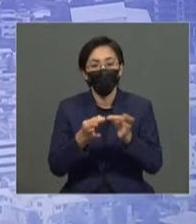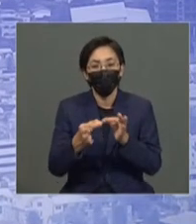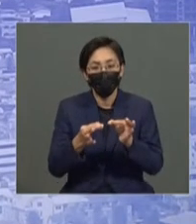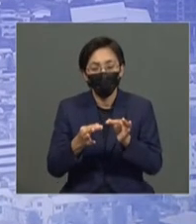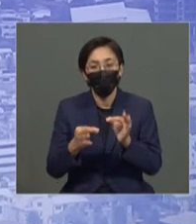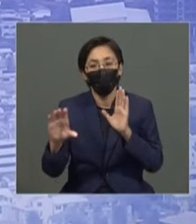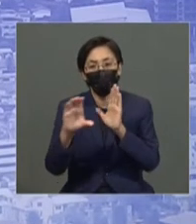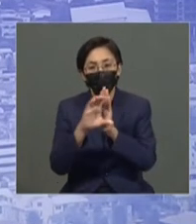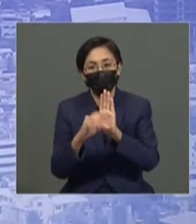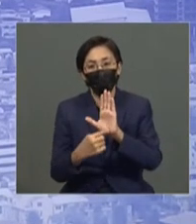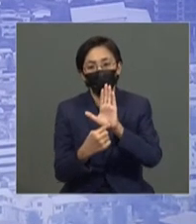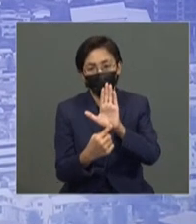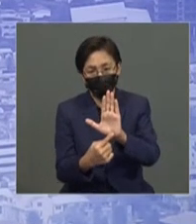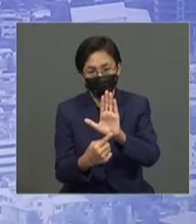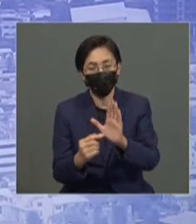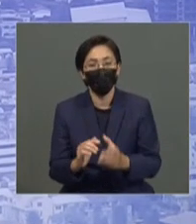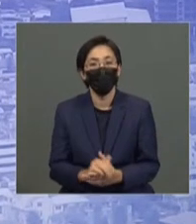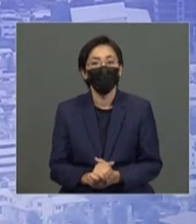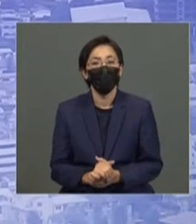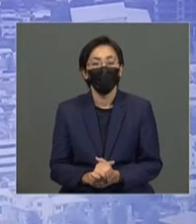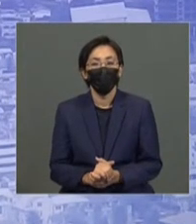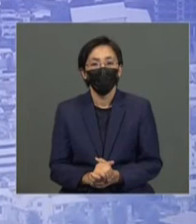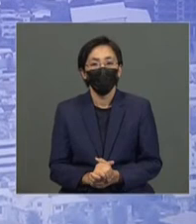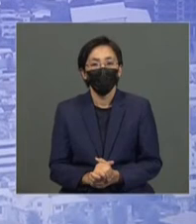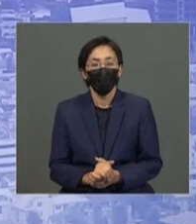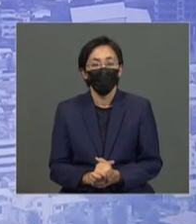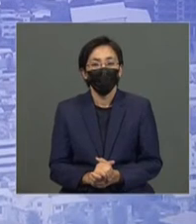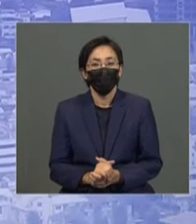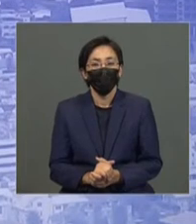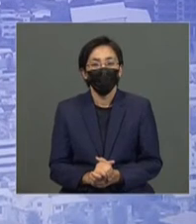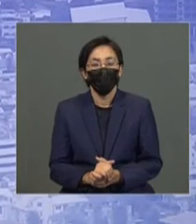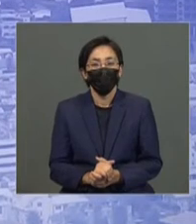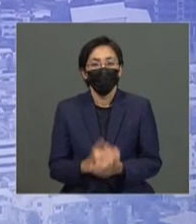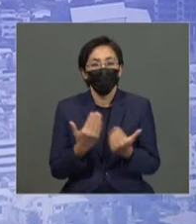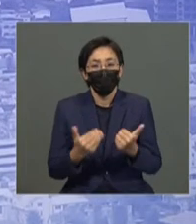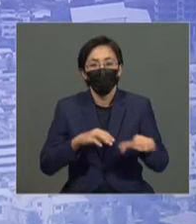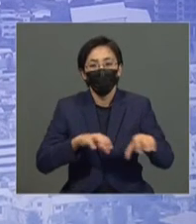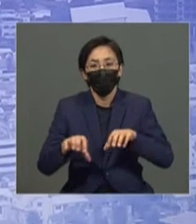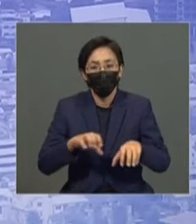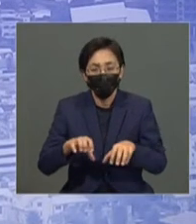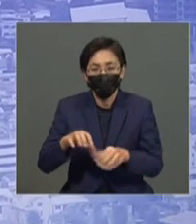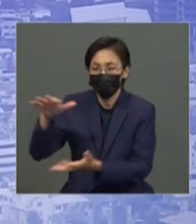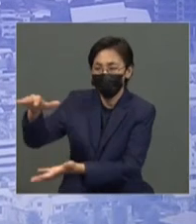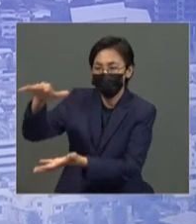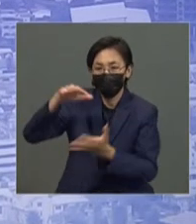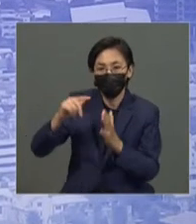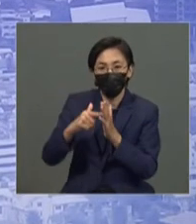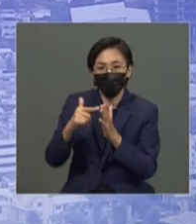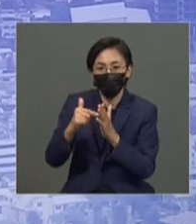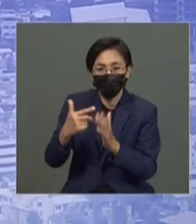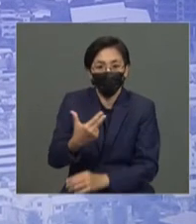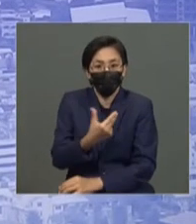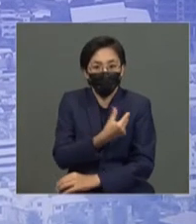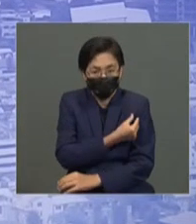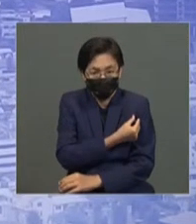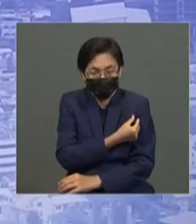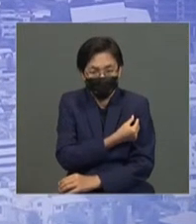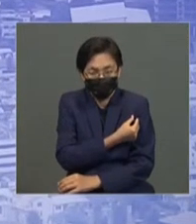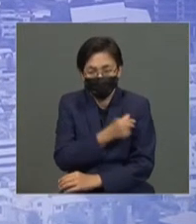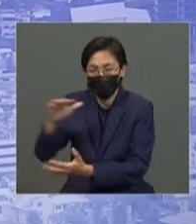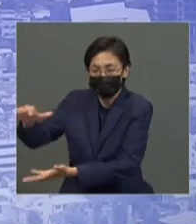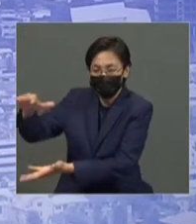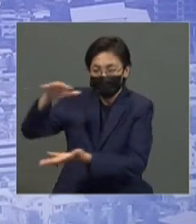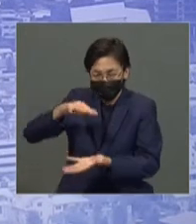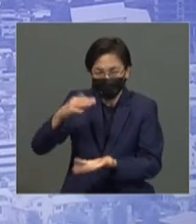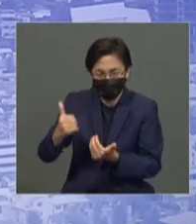าพนิดนึงค่ะว่าตอนนี้เนี่ยเนื่องจากการจัดหาวัคซีนมีมาถึงประเทศไท